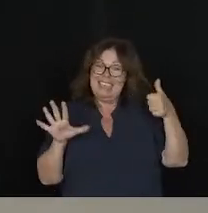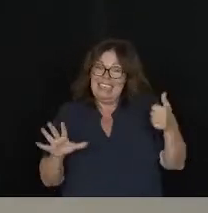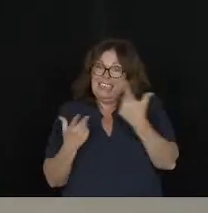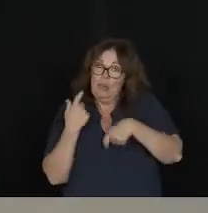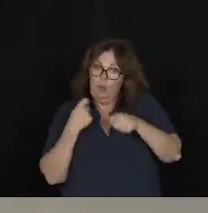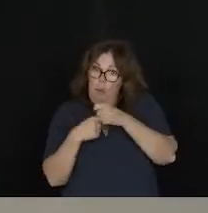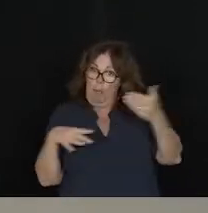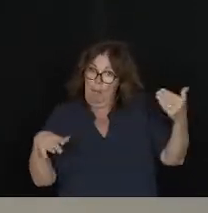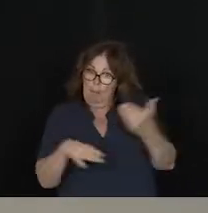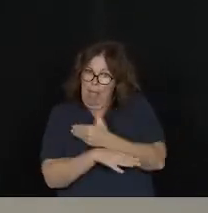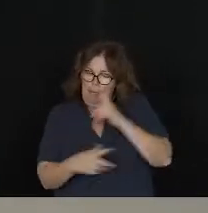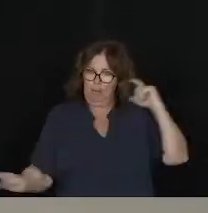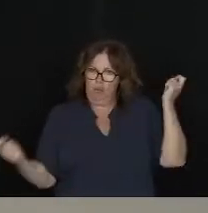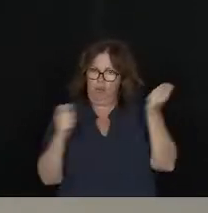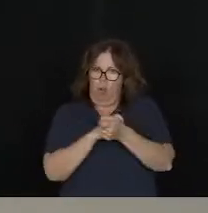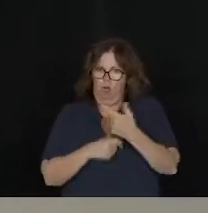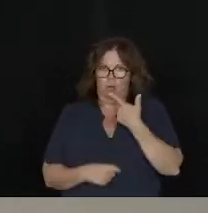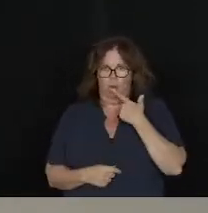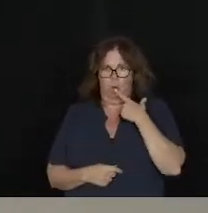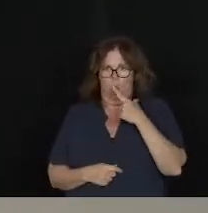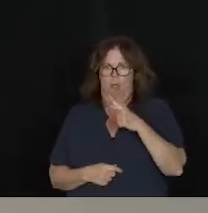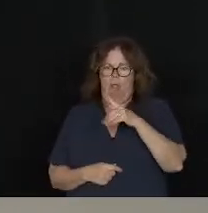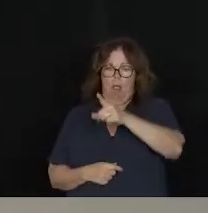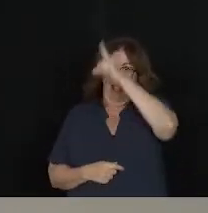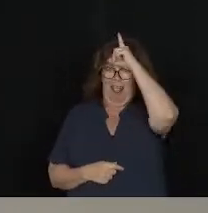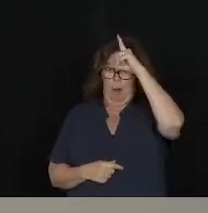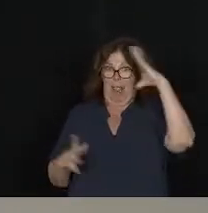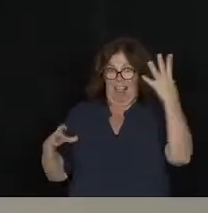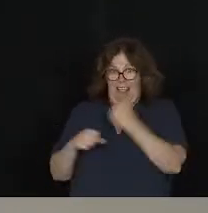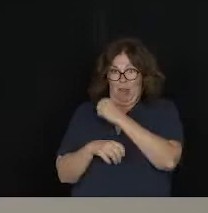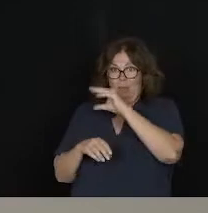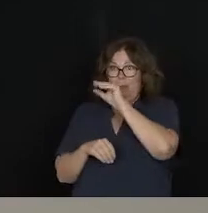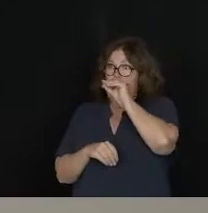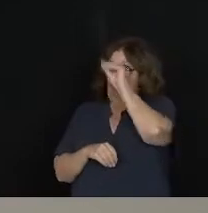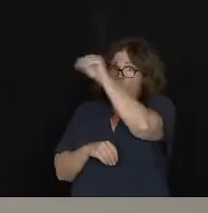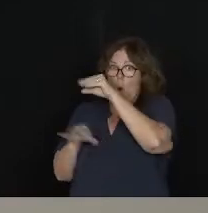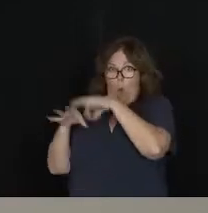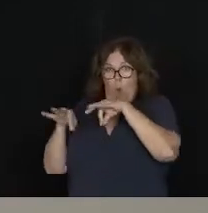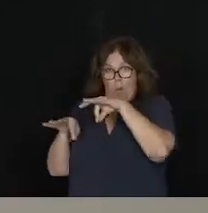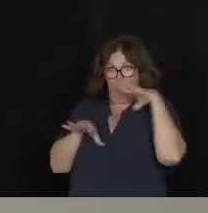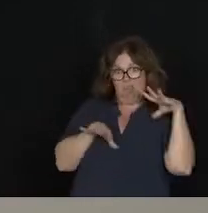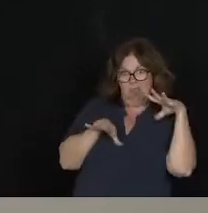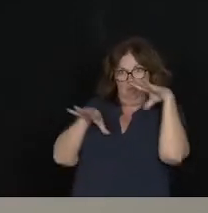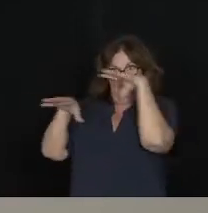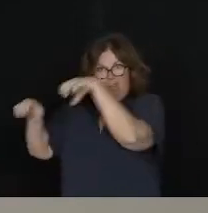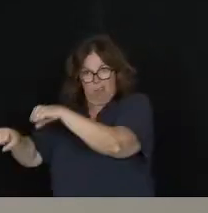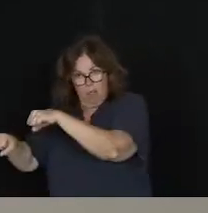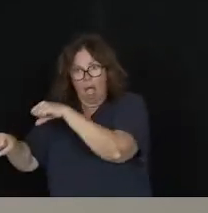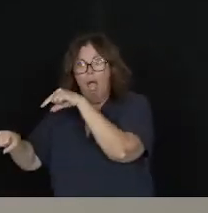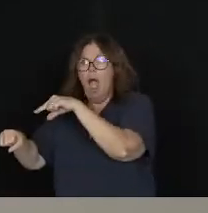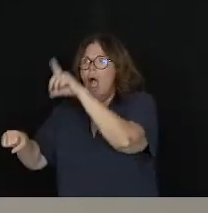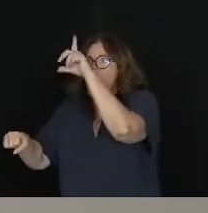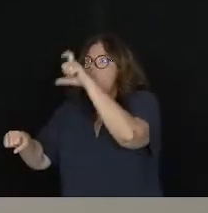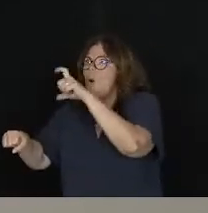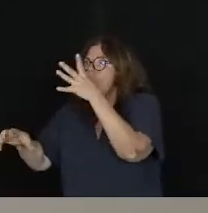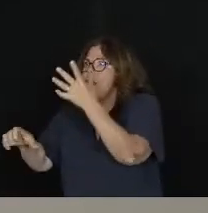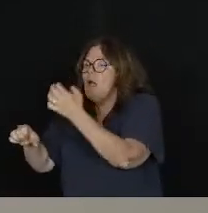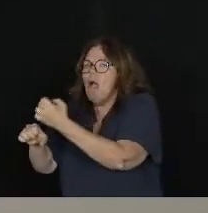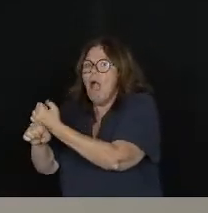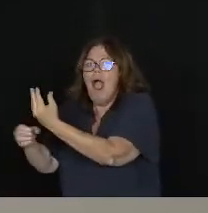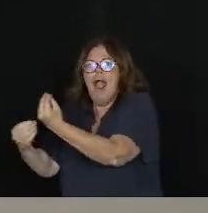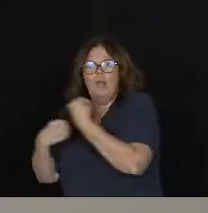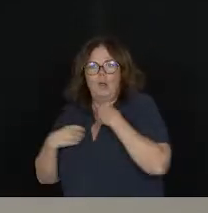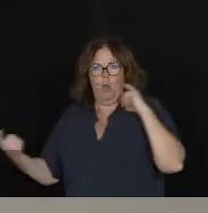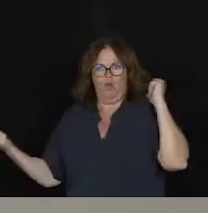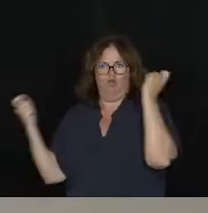guerre, elle a conquis la Pologne, et à ce moment-là, vous avez une nouvelle temporalité qui est en train de s'ouvrir.